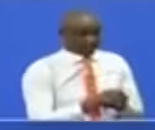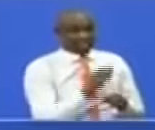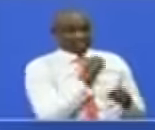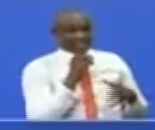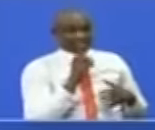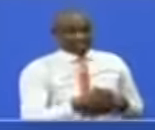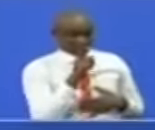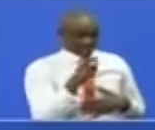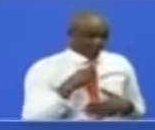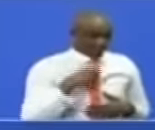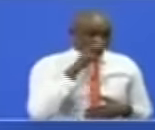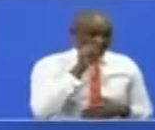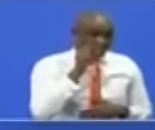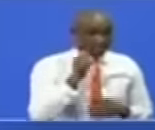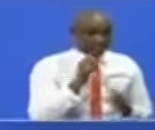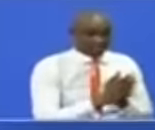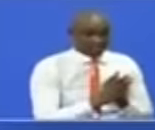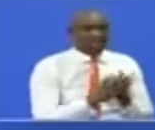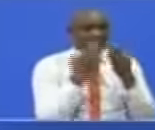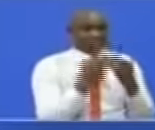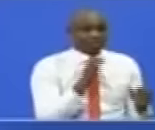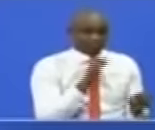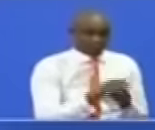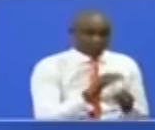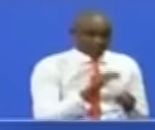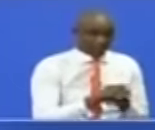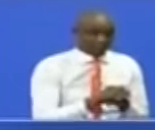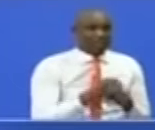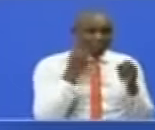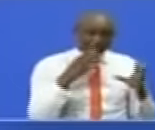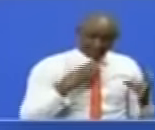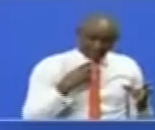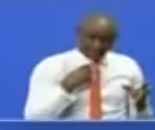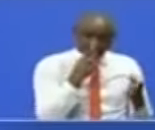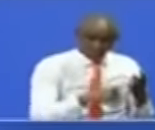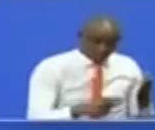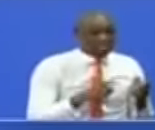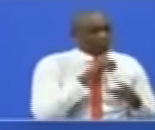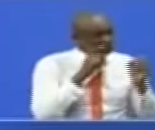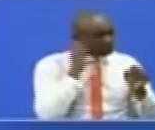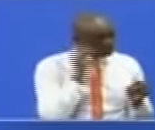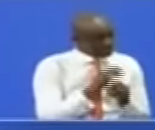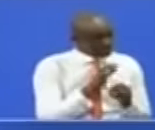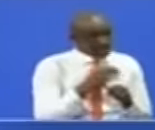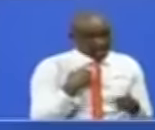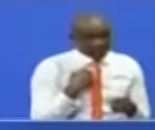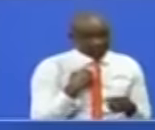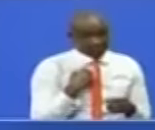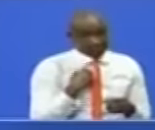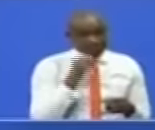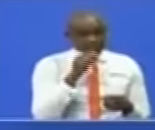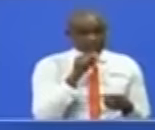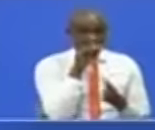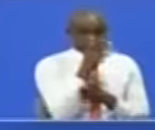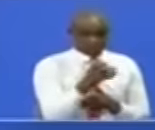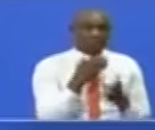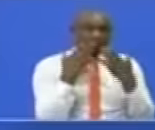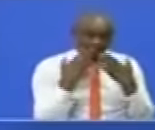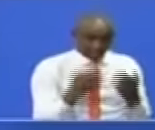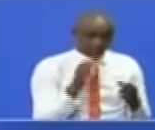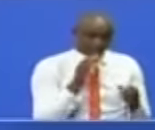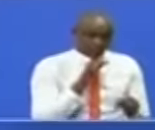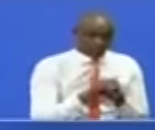Marakwet Kipchumba Murkomen. Shukran sana kwa na wengi watakuwa wakikutumia kauli zaidi na maswali zaidi kupitia @CubeMurkomen kwenye mtandao wa Twitter. Shukran sana